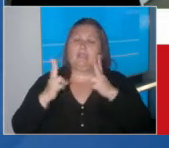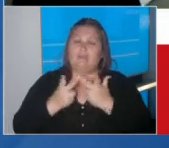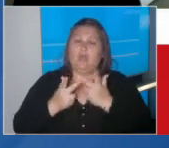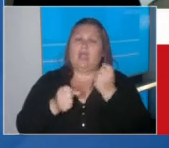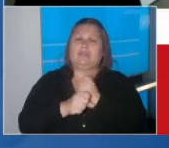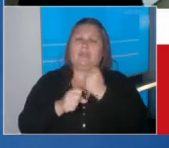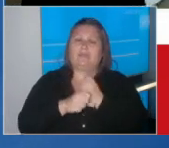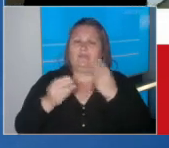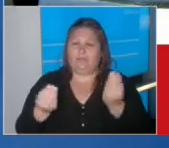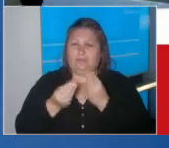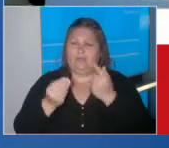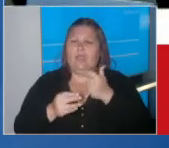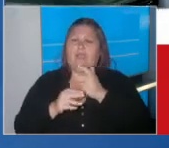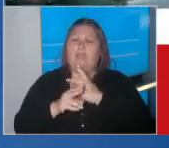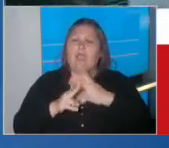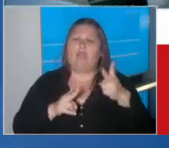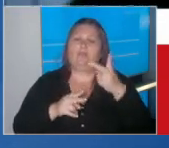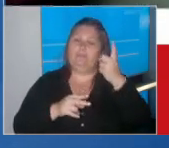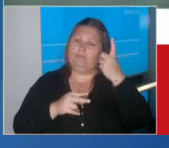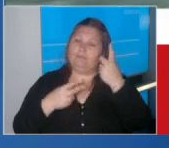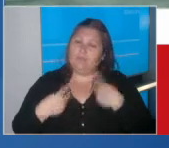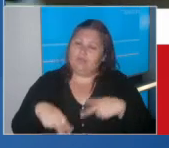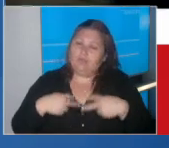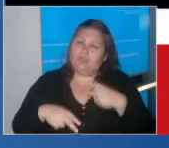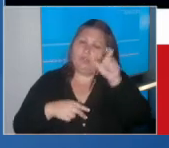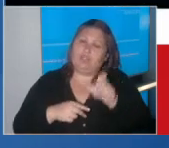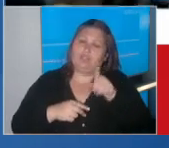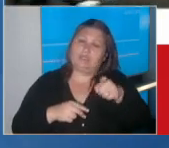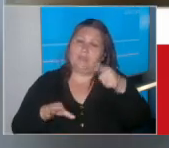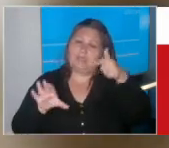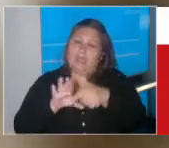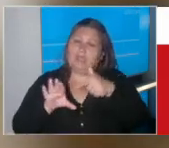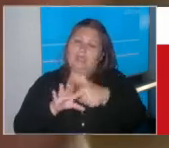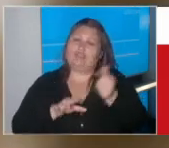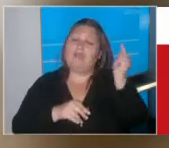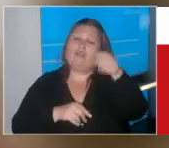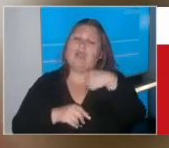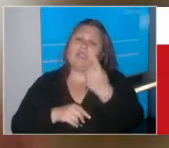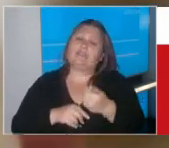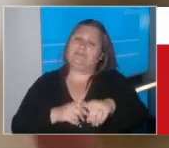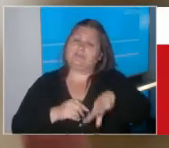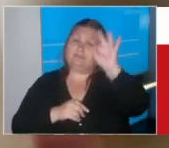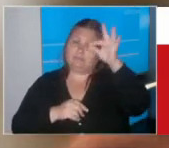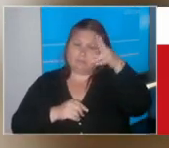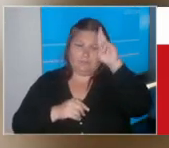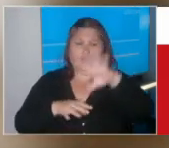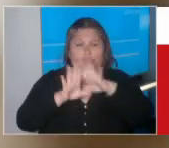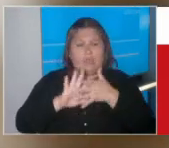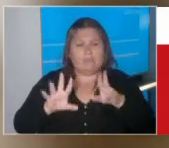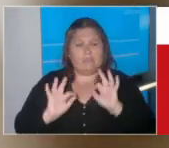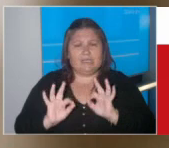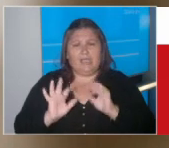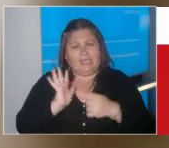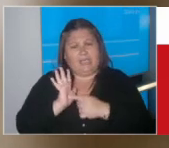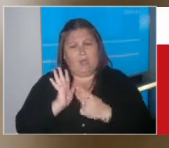עשתה דברים, ואני רק חושש מהאיש הזה בתחנת דלק שיבוא ויגיד תצביעו לליכוד הכל יהיה בסדר, כי הוא